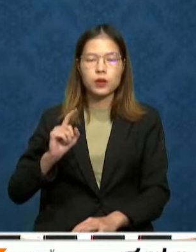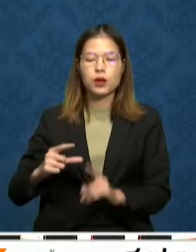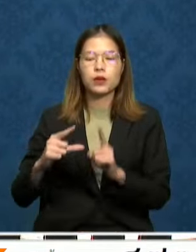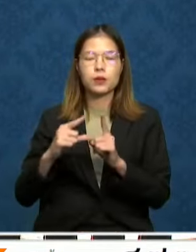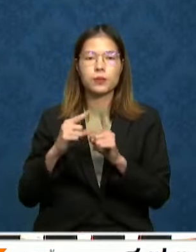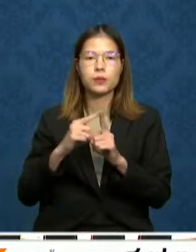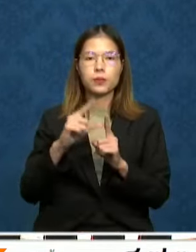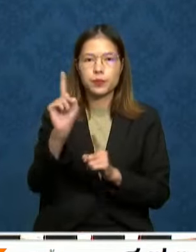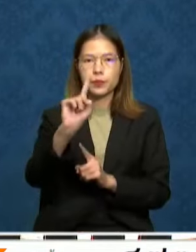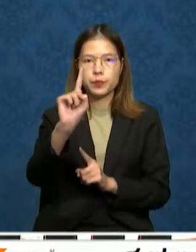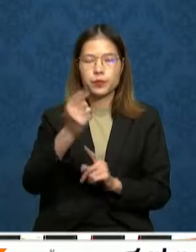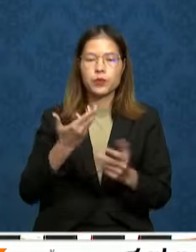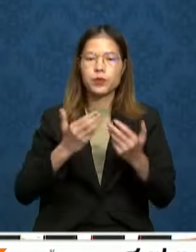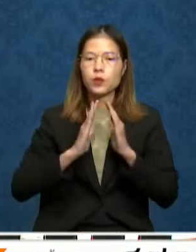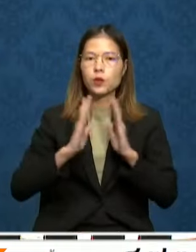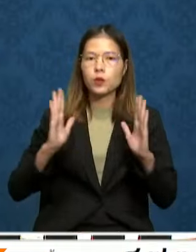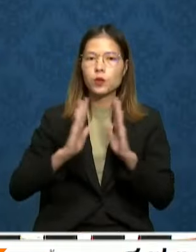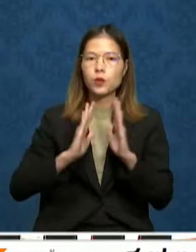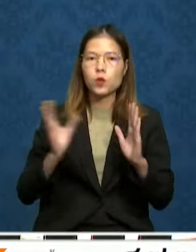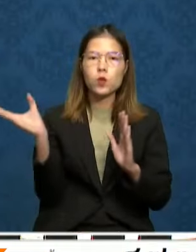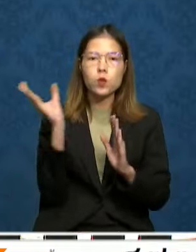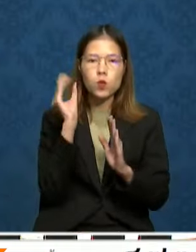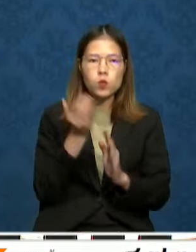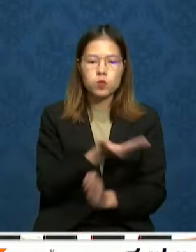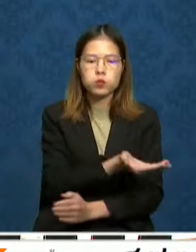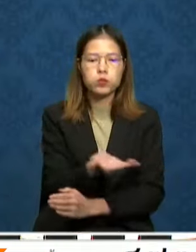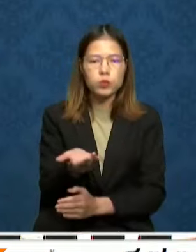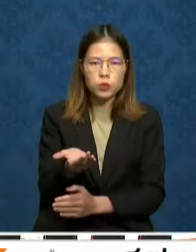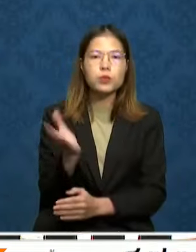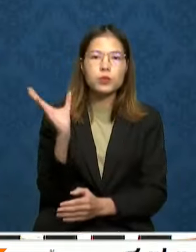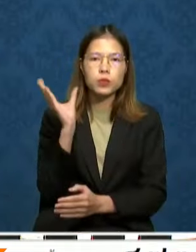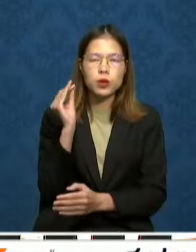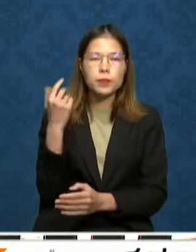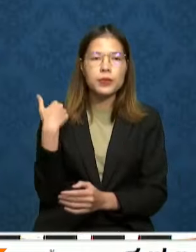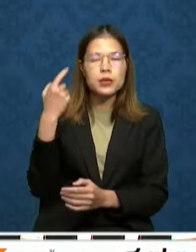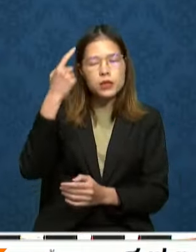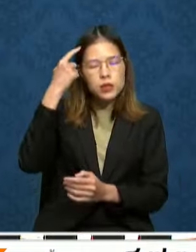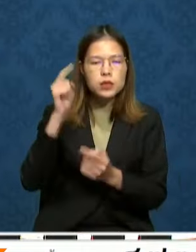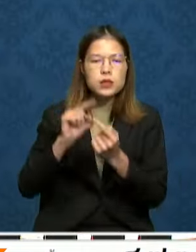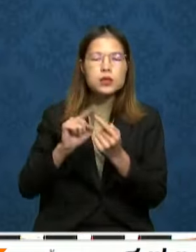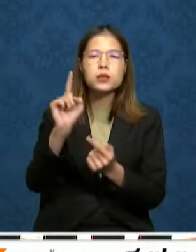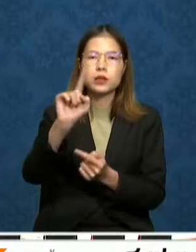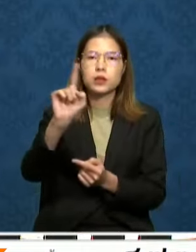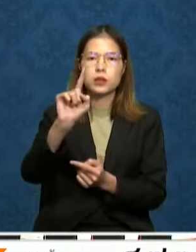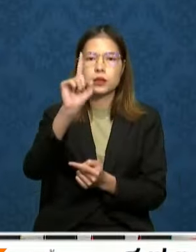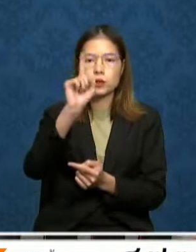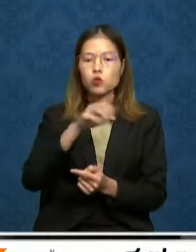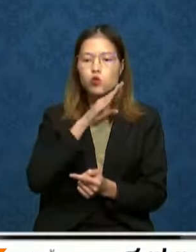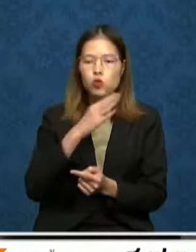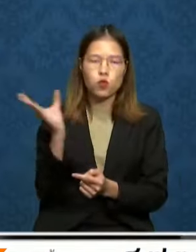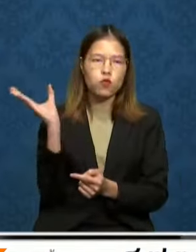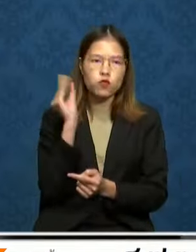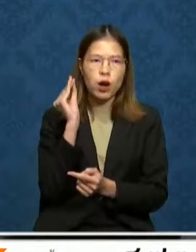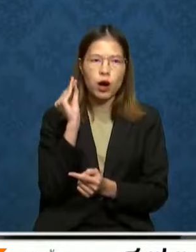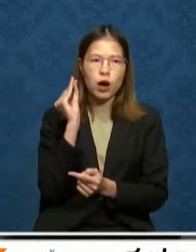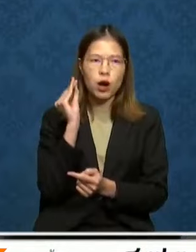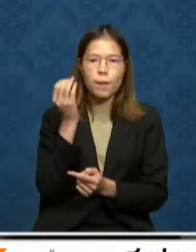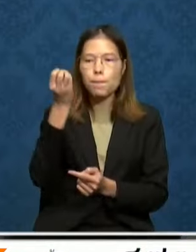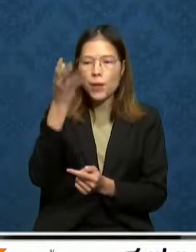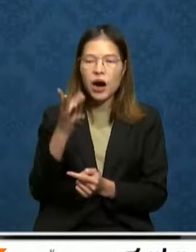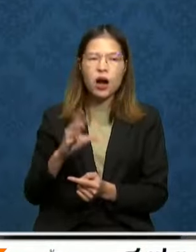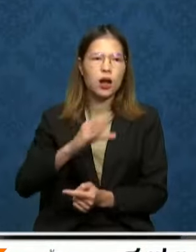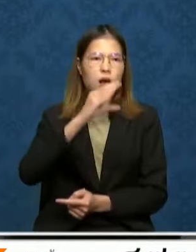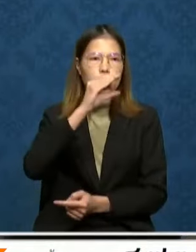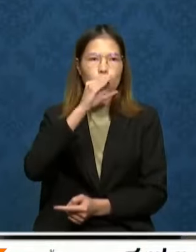ครับขอบคุณในความเห็นทุกความเห็นนะครับผมคิดว่าถ้าเราฟังมากกว่าพูดเนี่ย